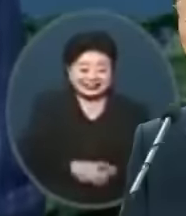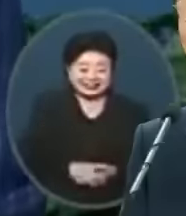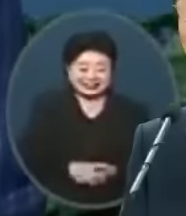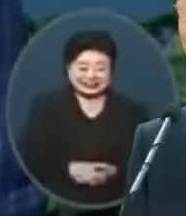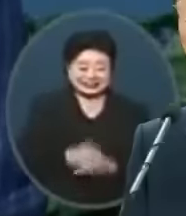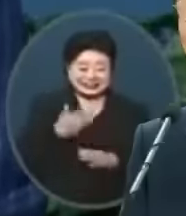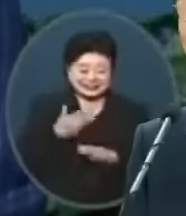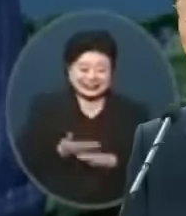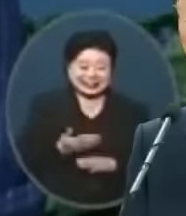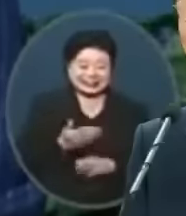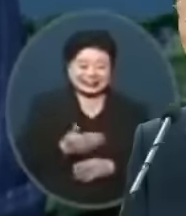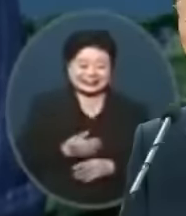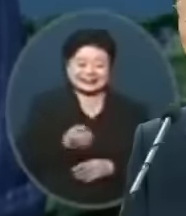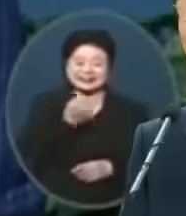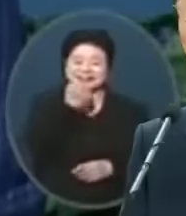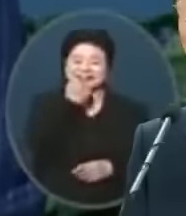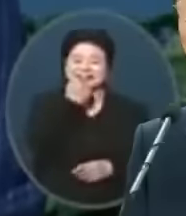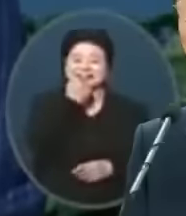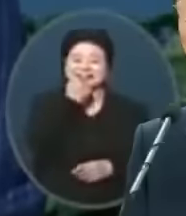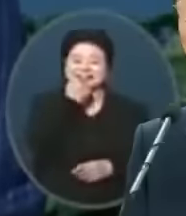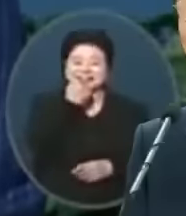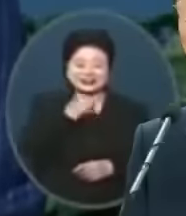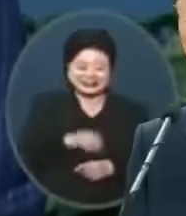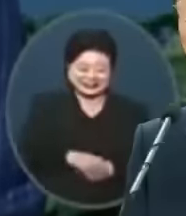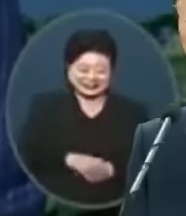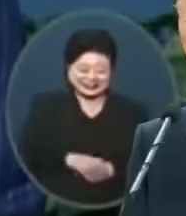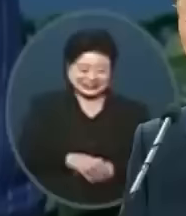다른 데서 웃고 다니면